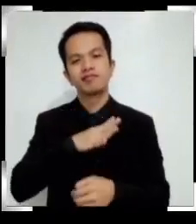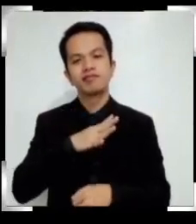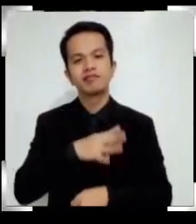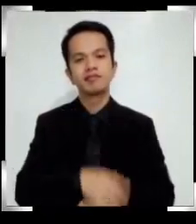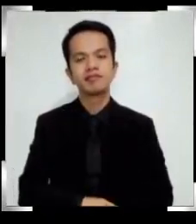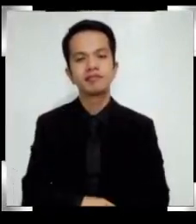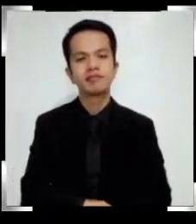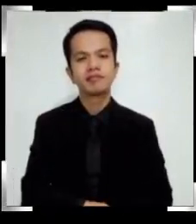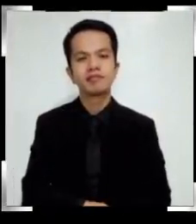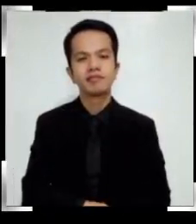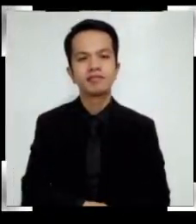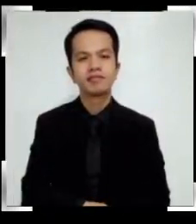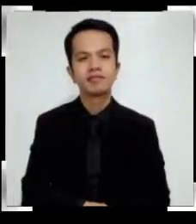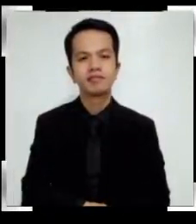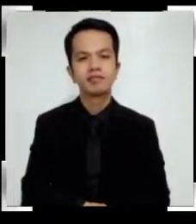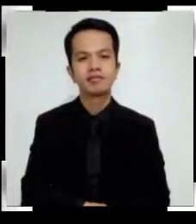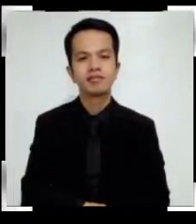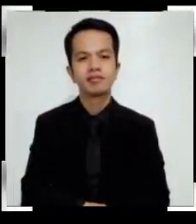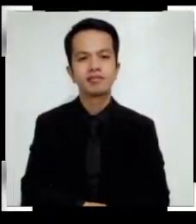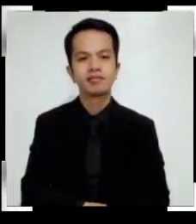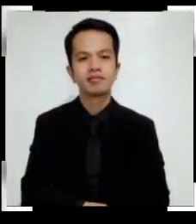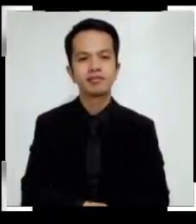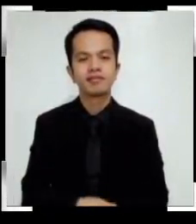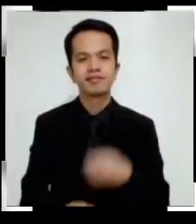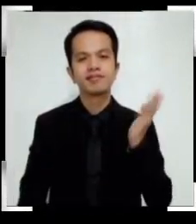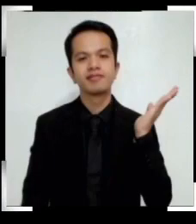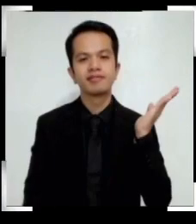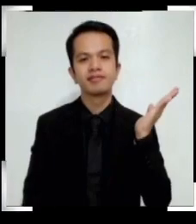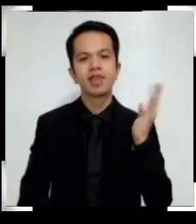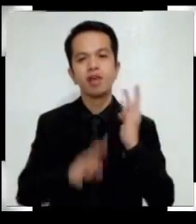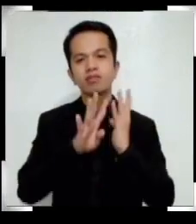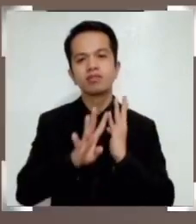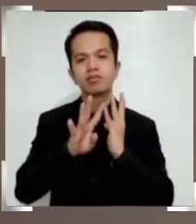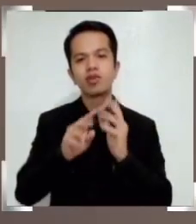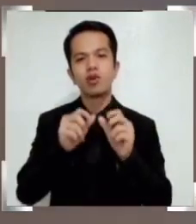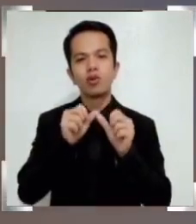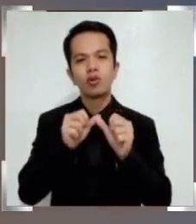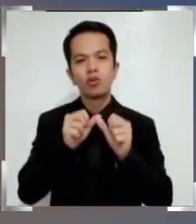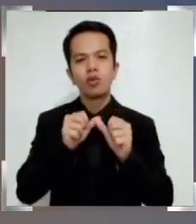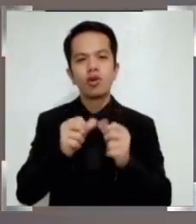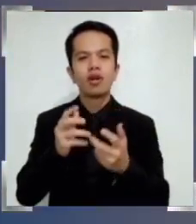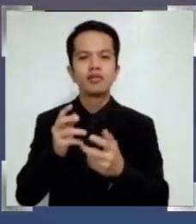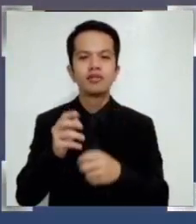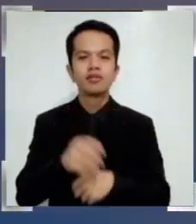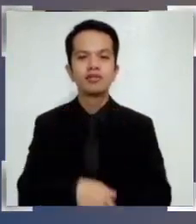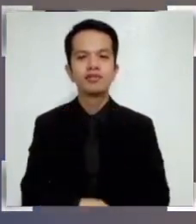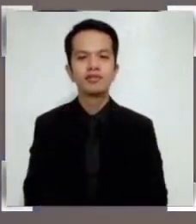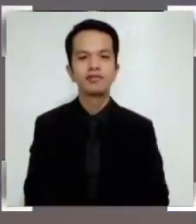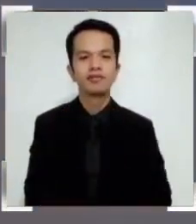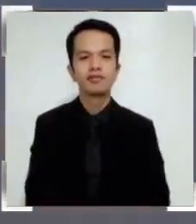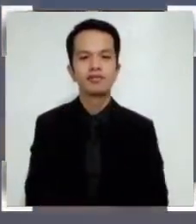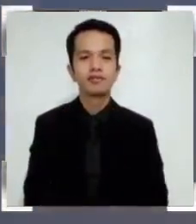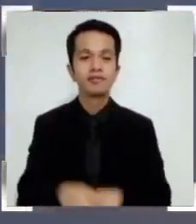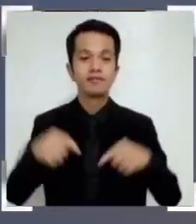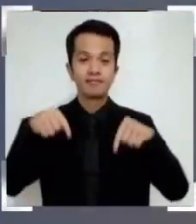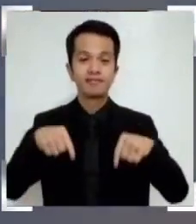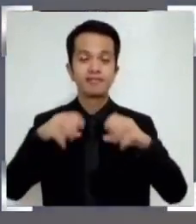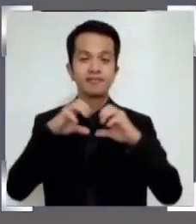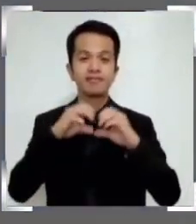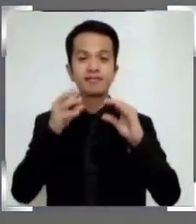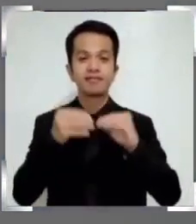na sana magkaroon pa rin tayo ng katigalang iliging mong lahat. Para sa GMA Integrated News,